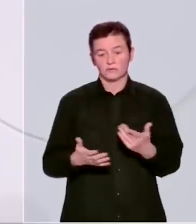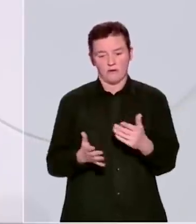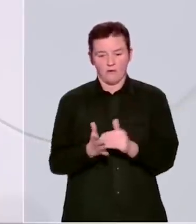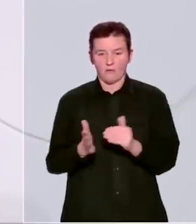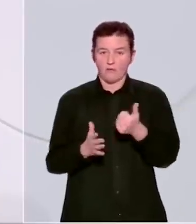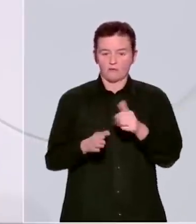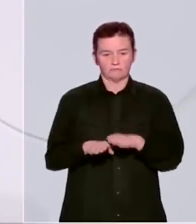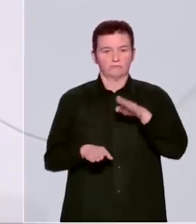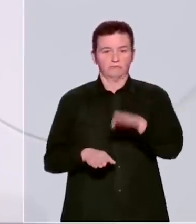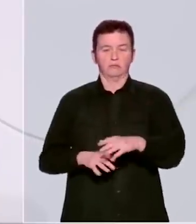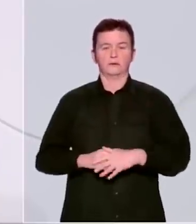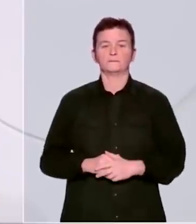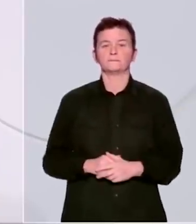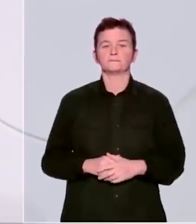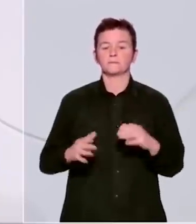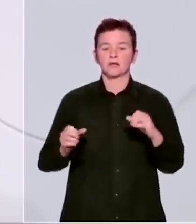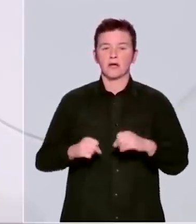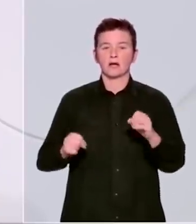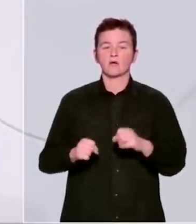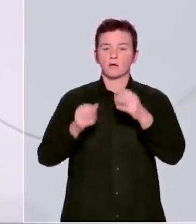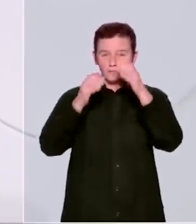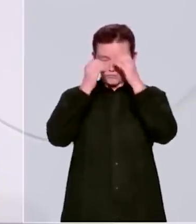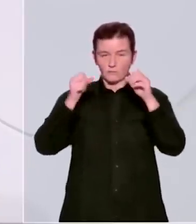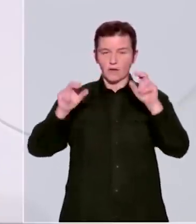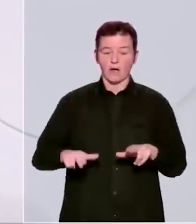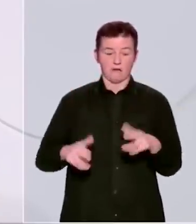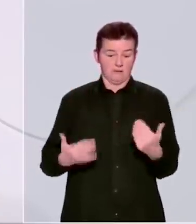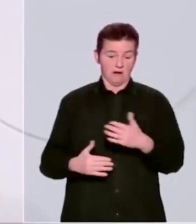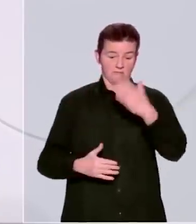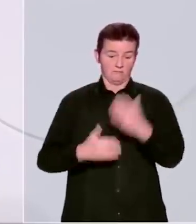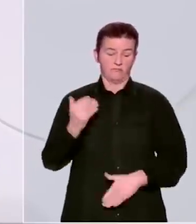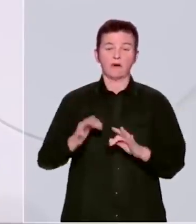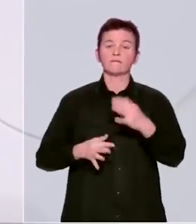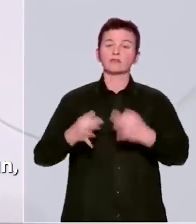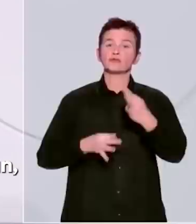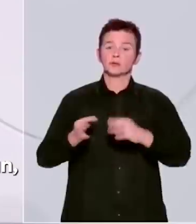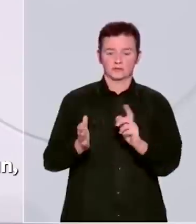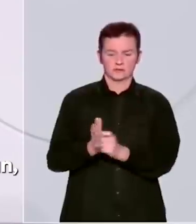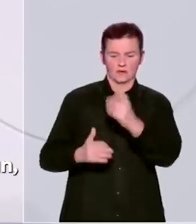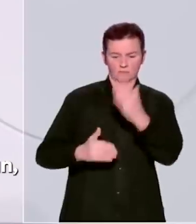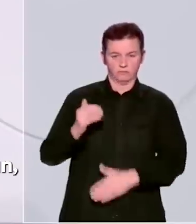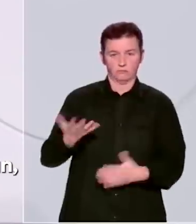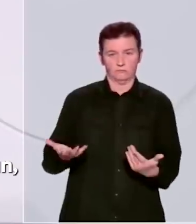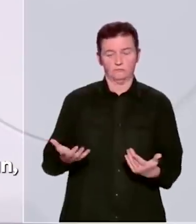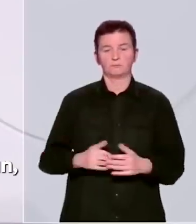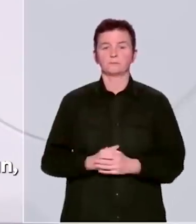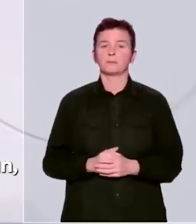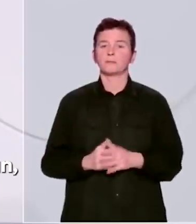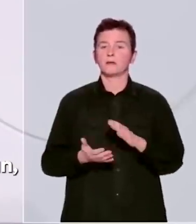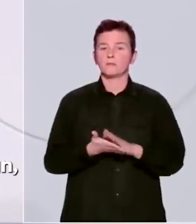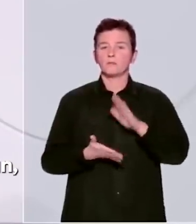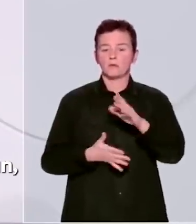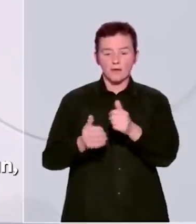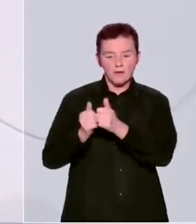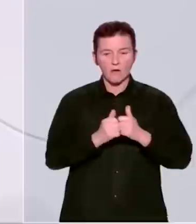étape. L'accord de Nouméa arrive à son terme juridique. La promesse du destin commun dont il